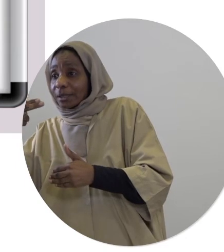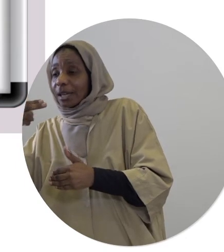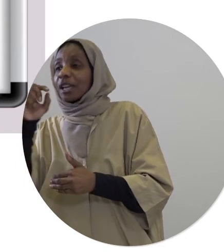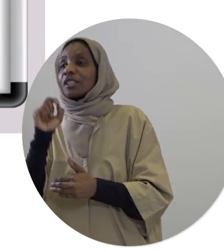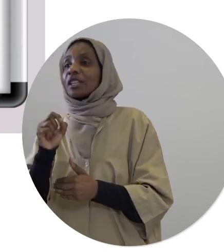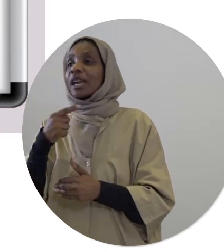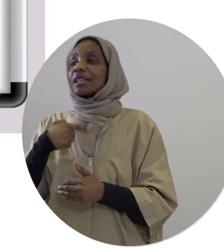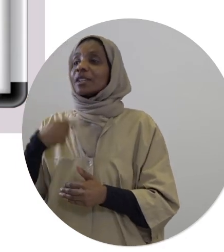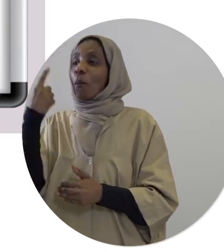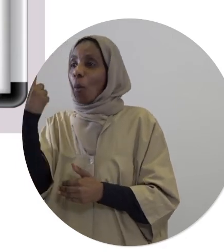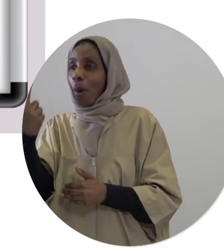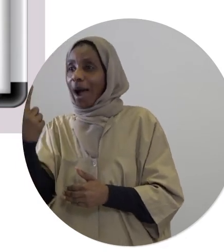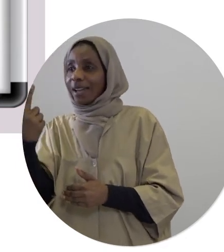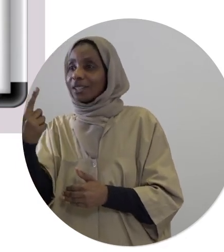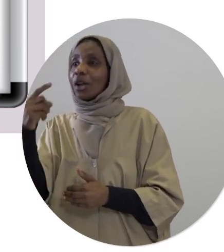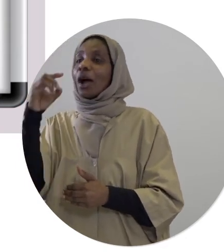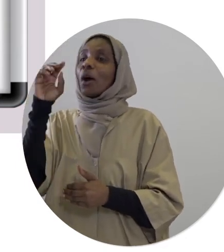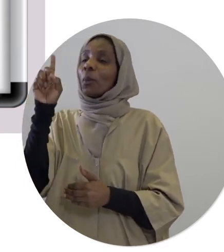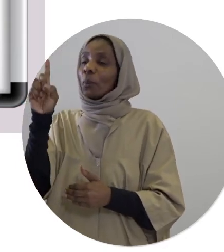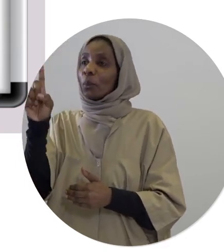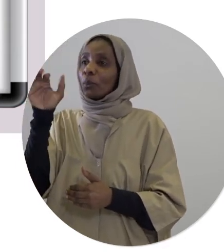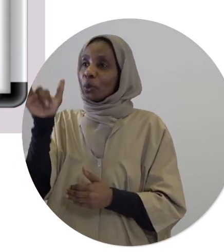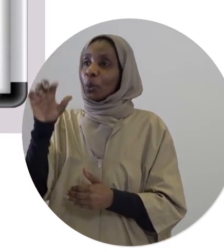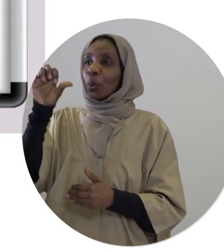إذن الاسم 1-بيوتانول.